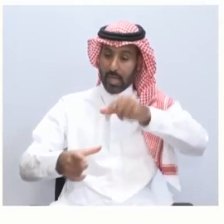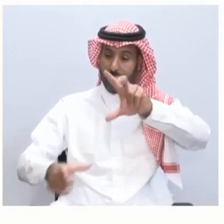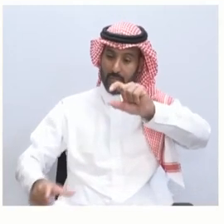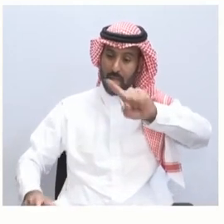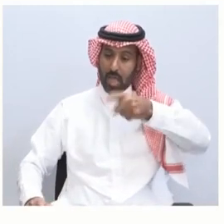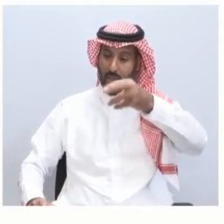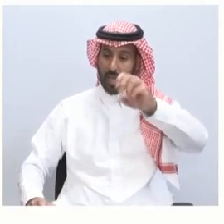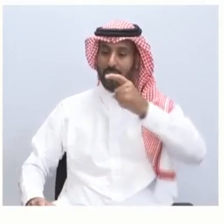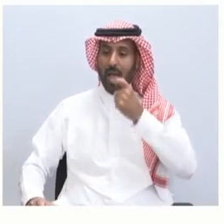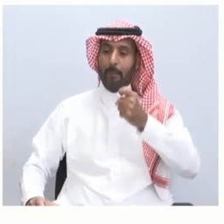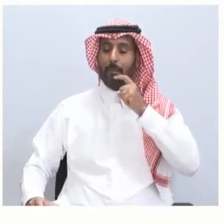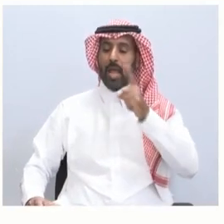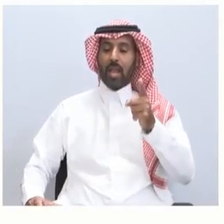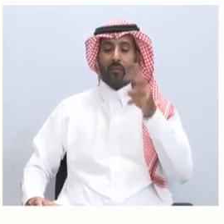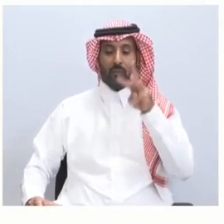عام